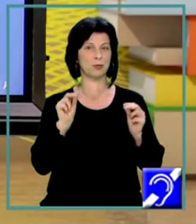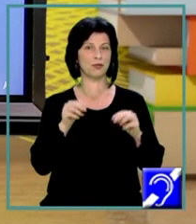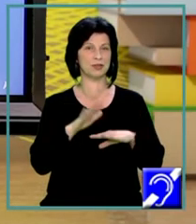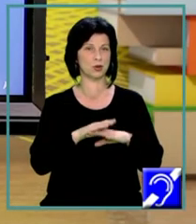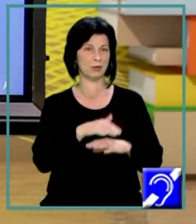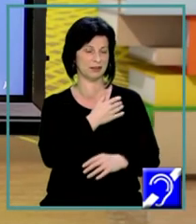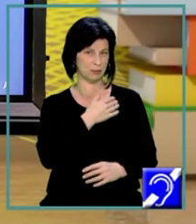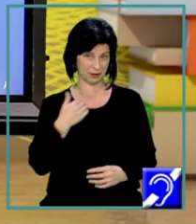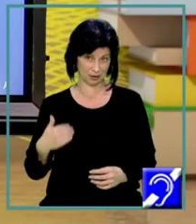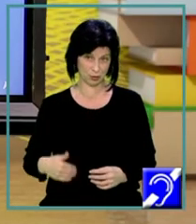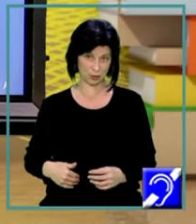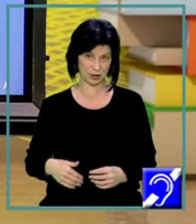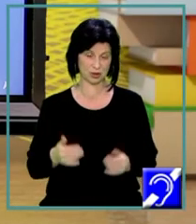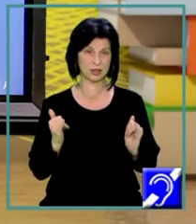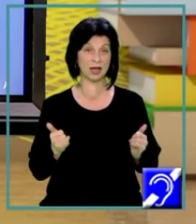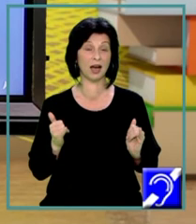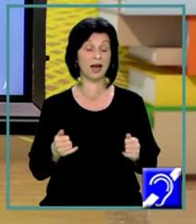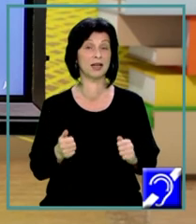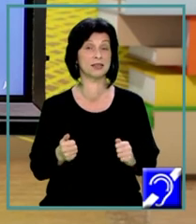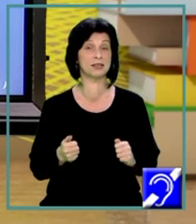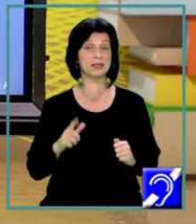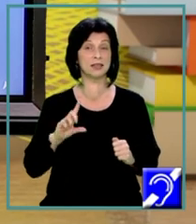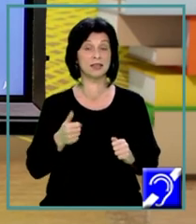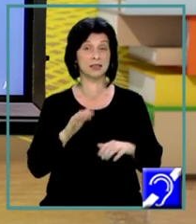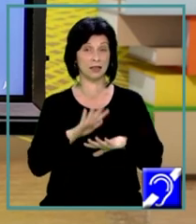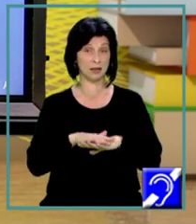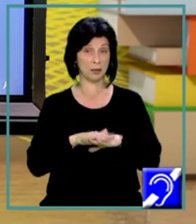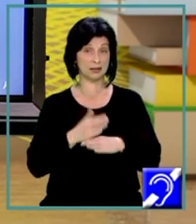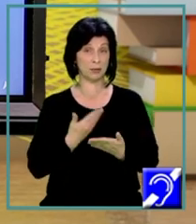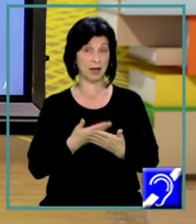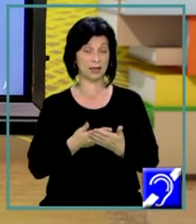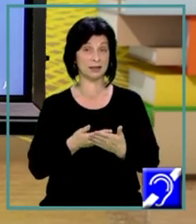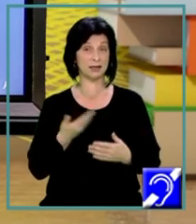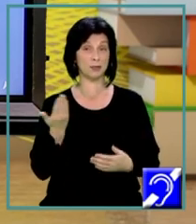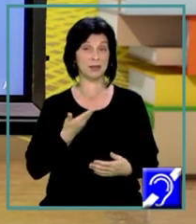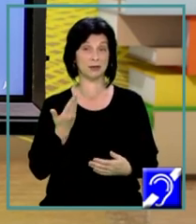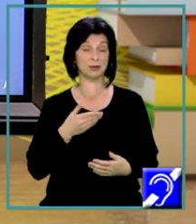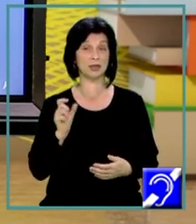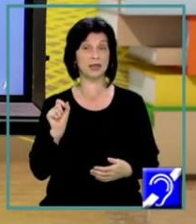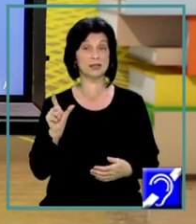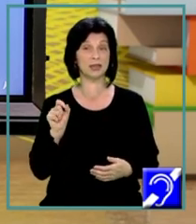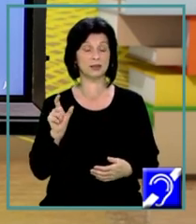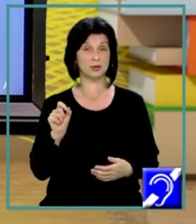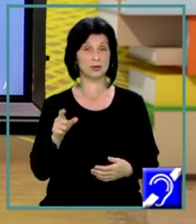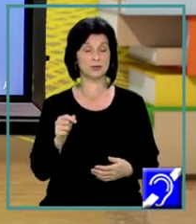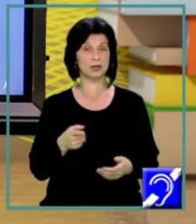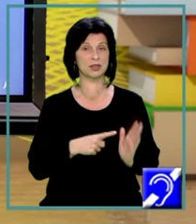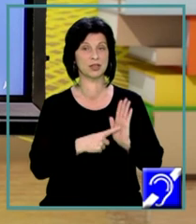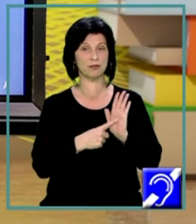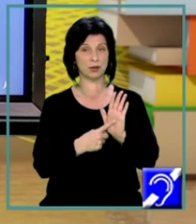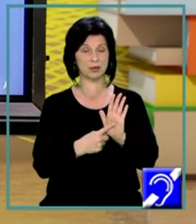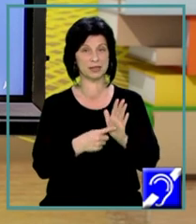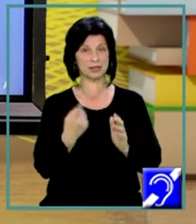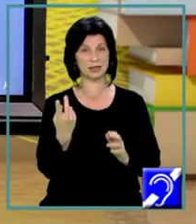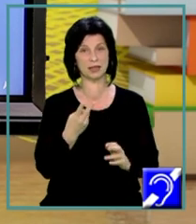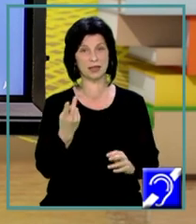astăzi la disciplina algebra pentru clasa a 12-a voi prezenta două teme prima legate